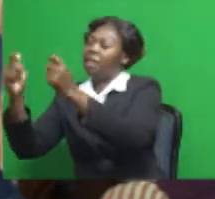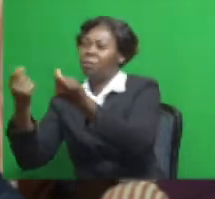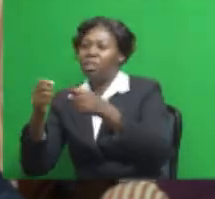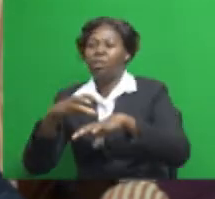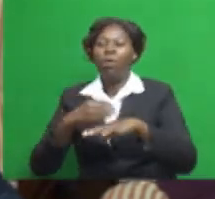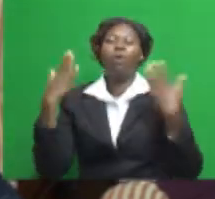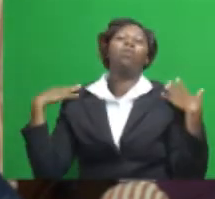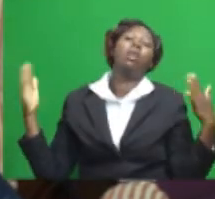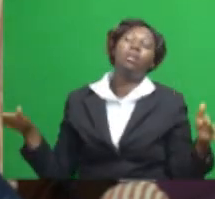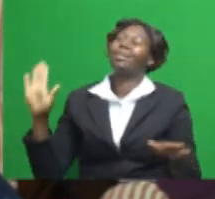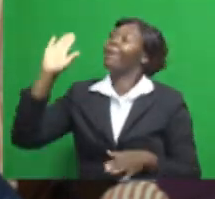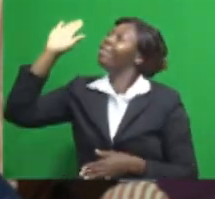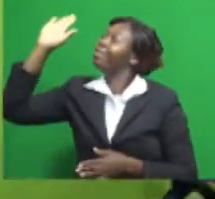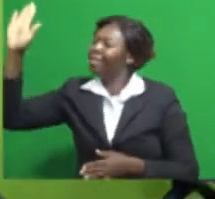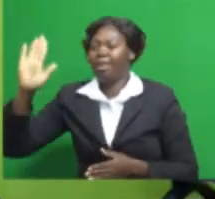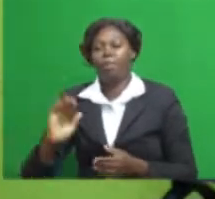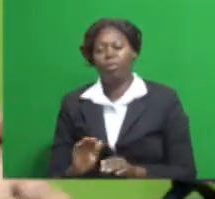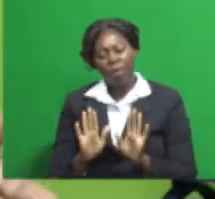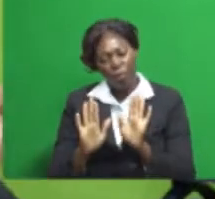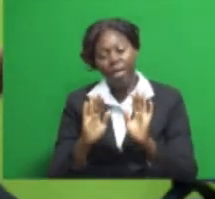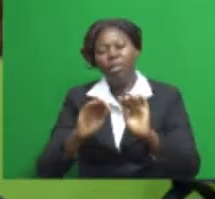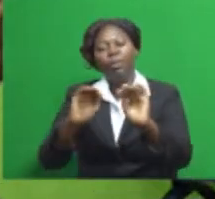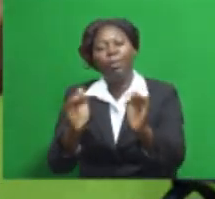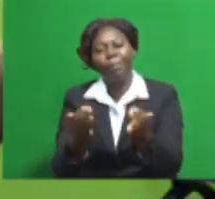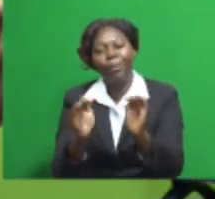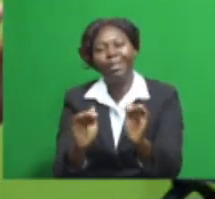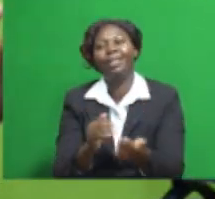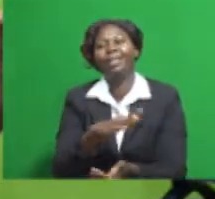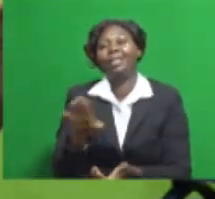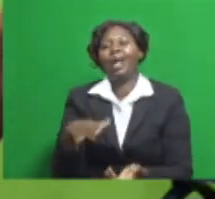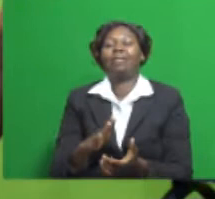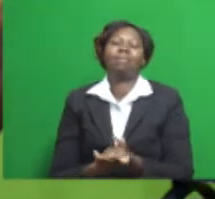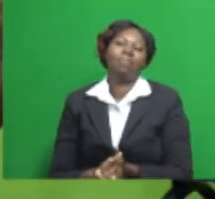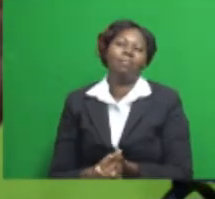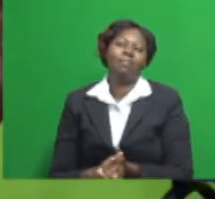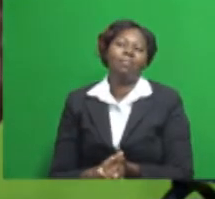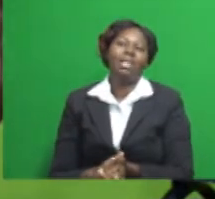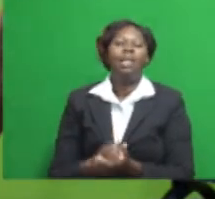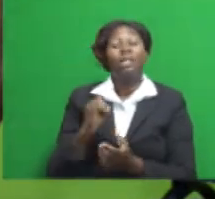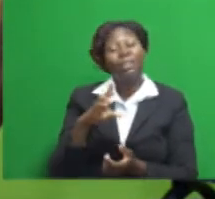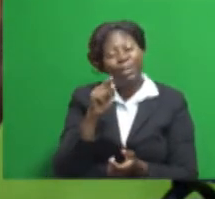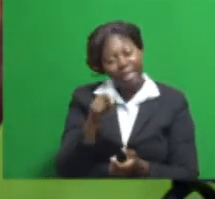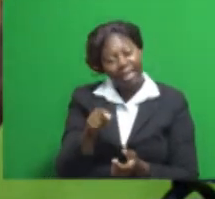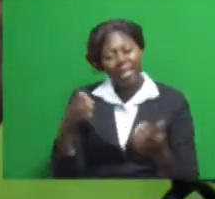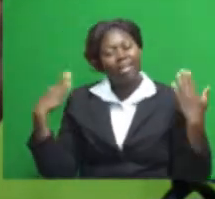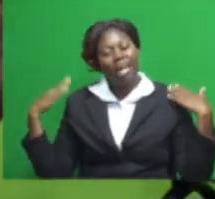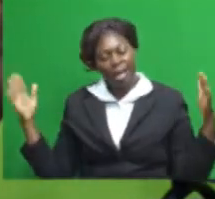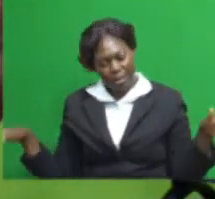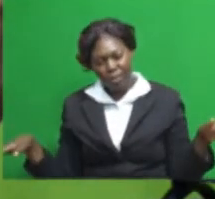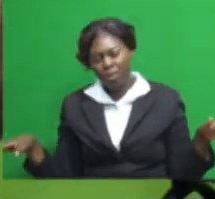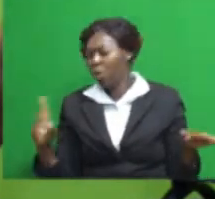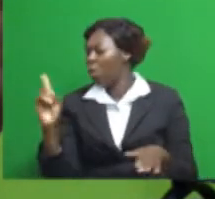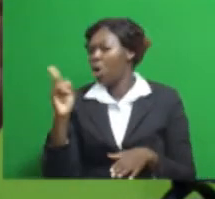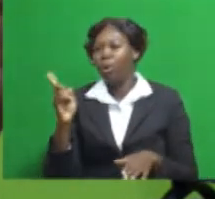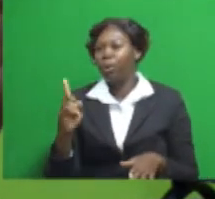kutumwa akamirira kutumwa Saka pane chimwe chandaona pamaverenga vhesi. Ngirozi idzi dzinotozo ekita kuti rwira